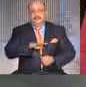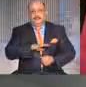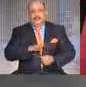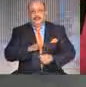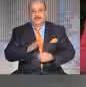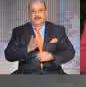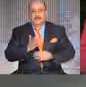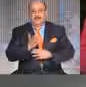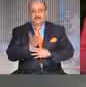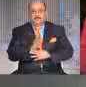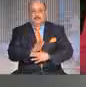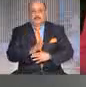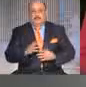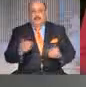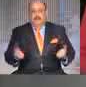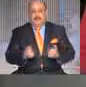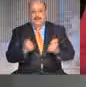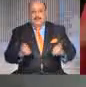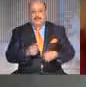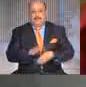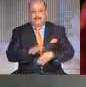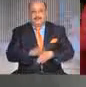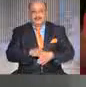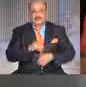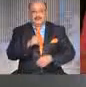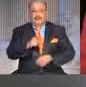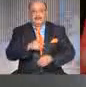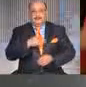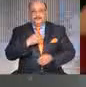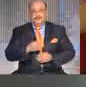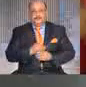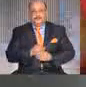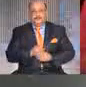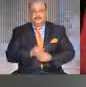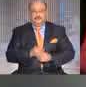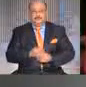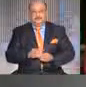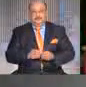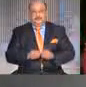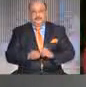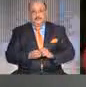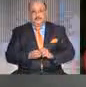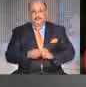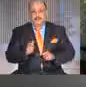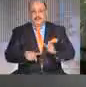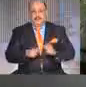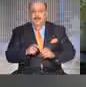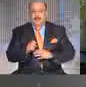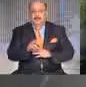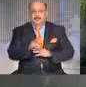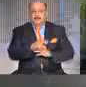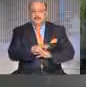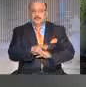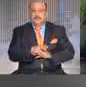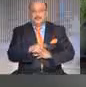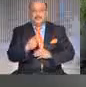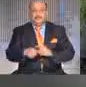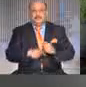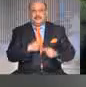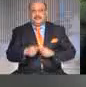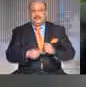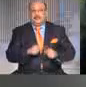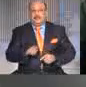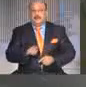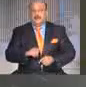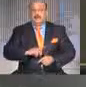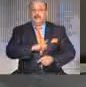سترا، ينجم معناتها يعمل لنا مواطن شغل جديدة، ينجم يحرك الاقتصاد. محتاجين الحاجة كما هذه وإن شاء الله ربي